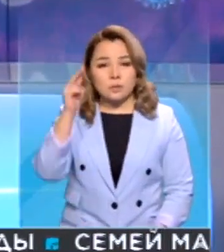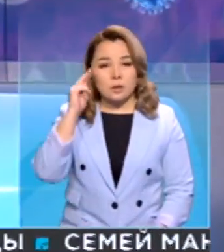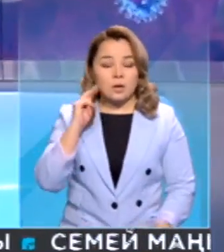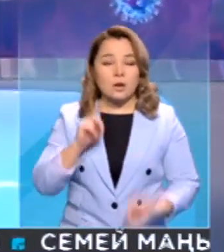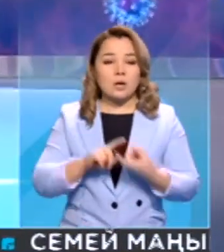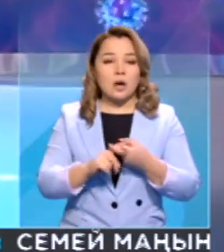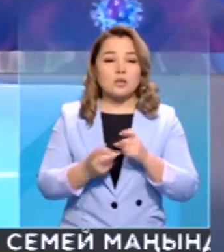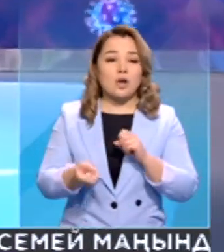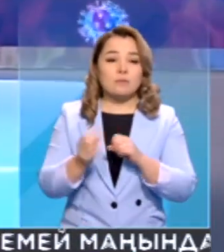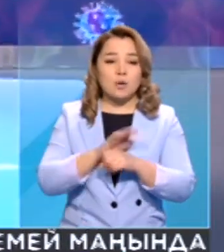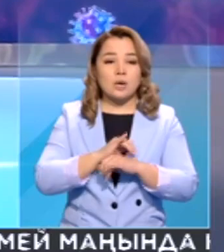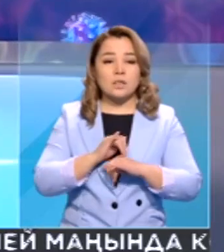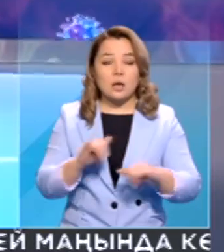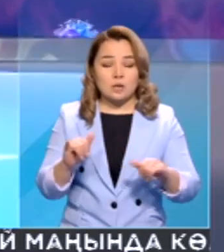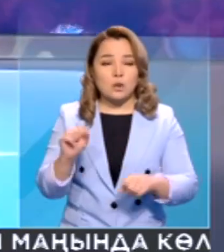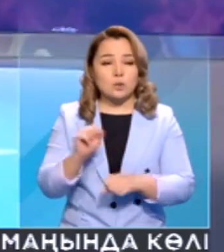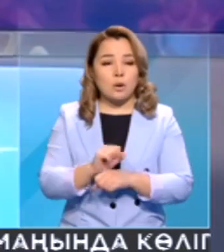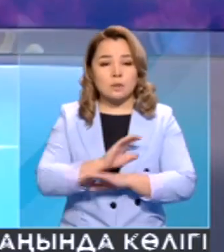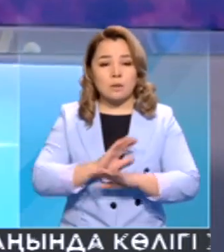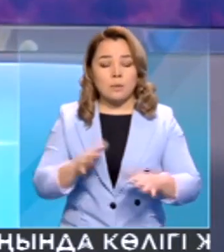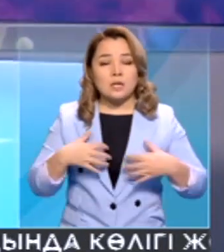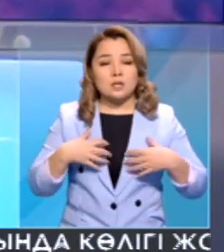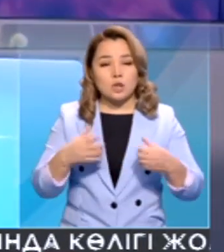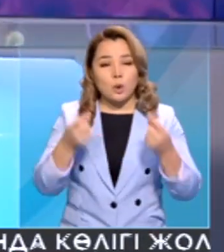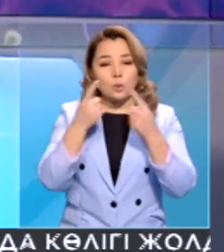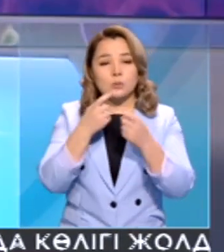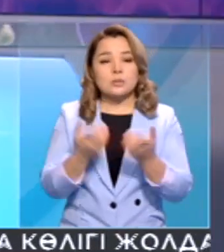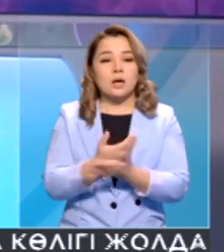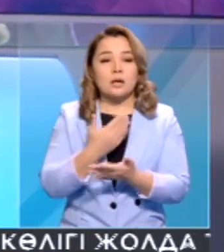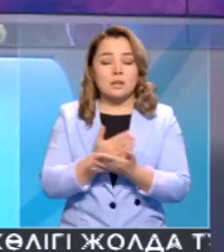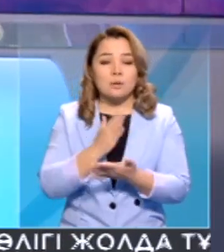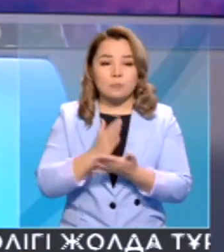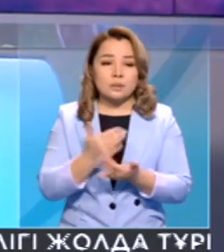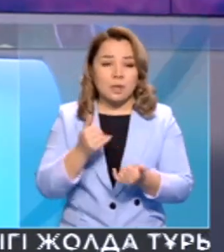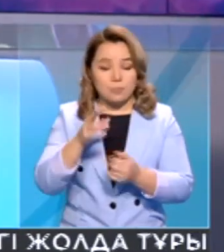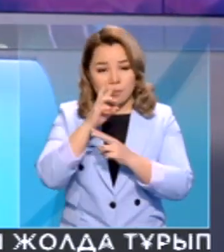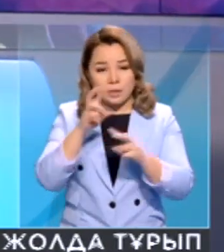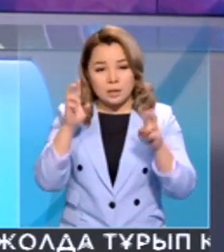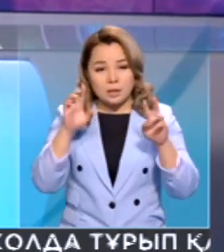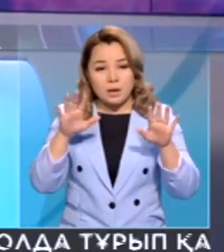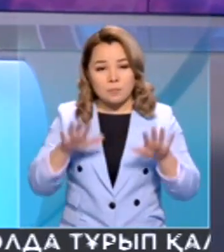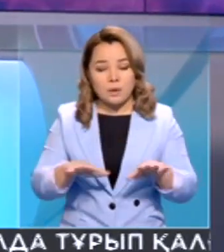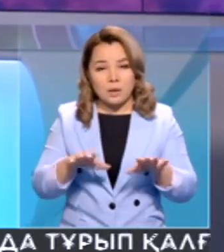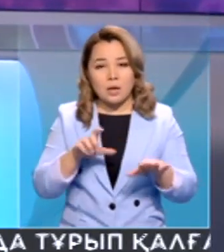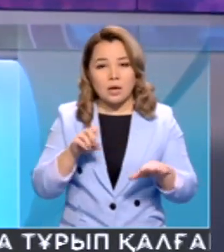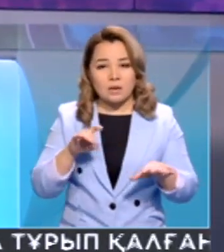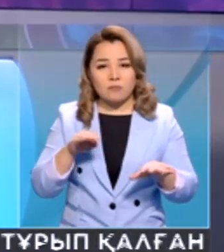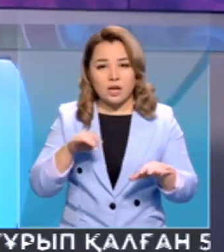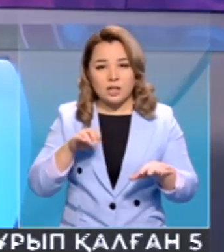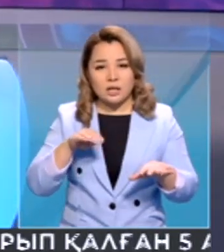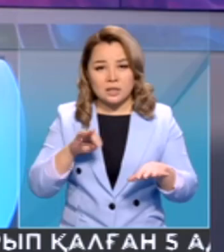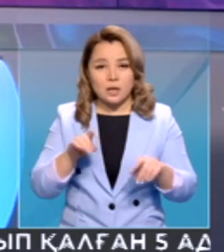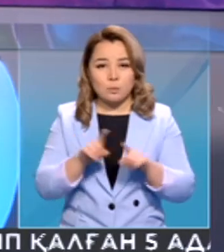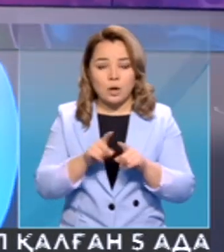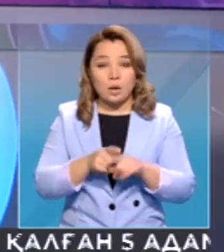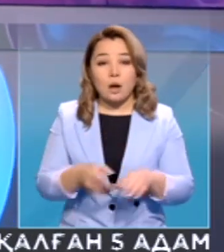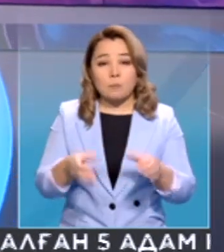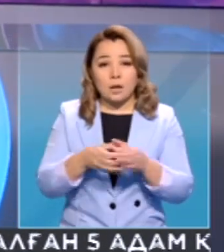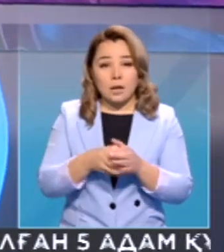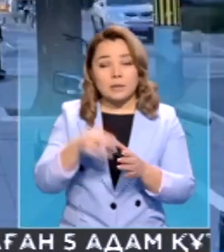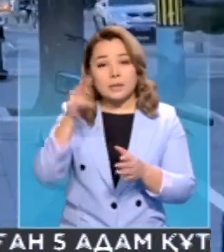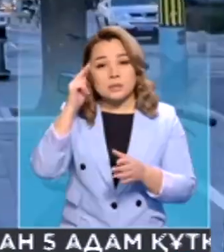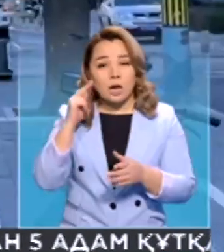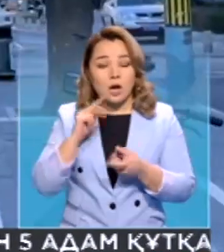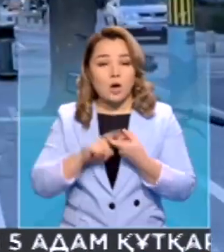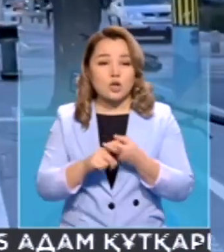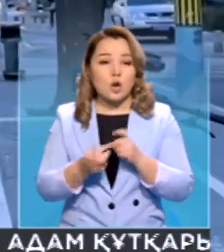Қытайда коронавирустың таралуы тоқтар емес. Денсаулық туралы мәліметпен айналысатын британиялық Airfinity компаниясының дерегінше, Қытайда